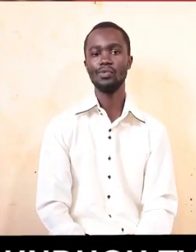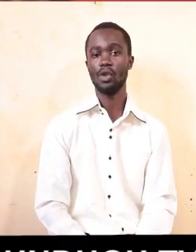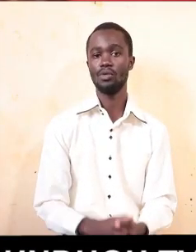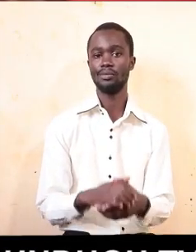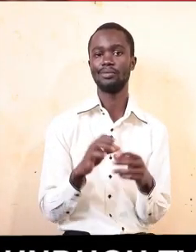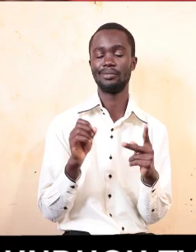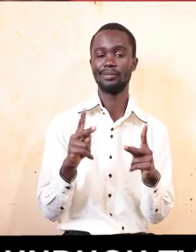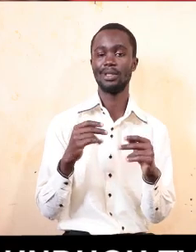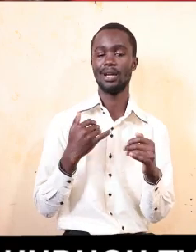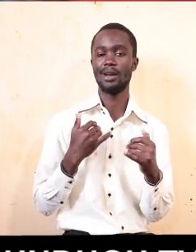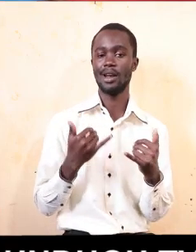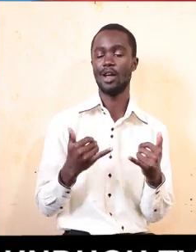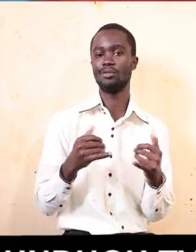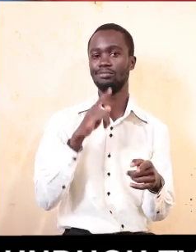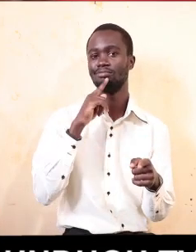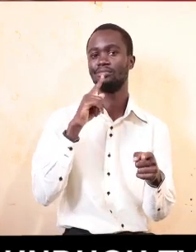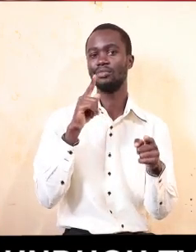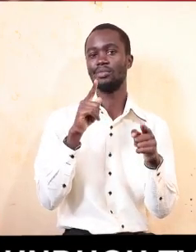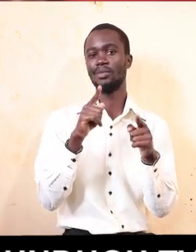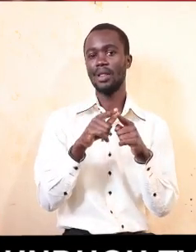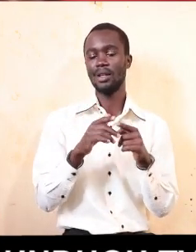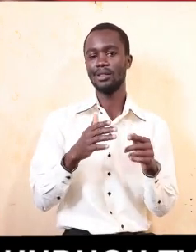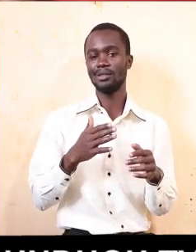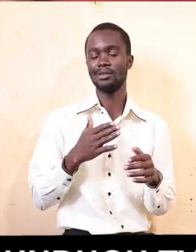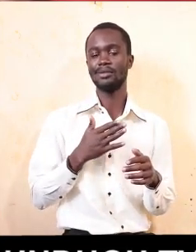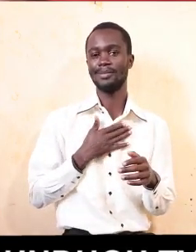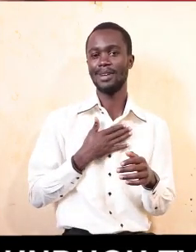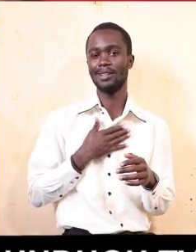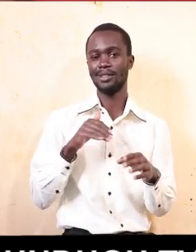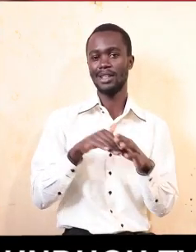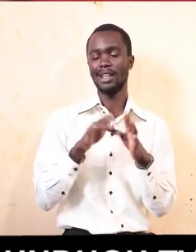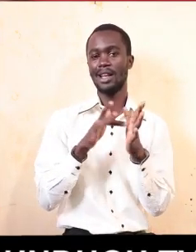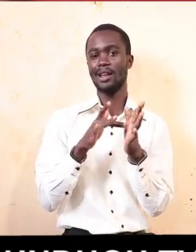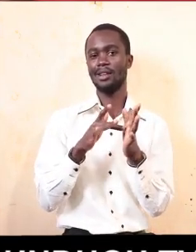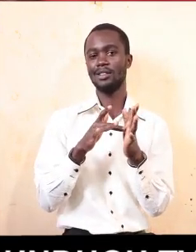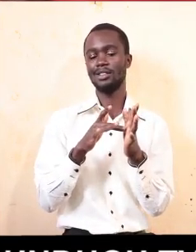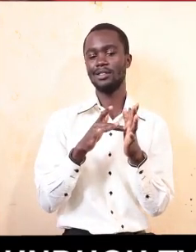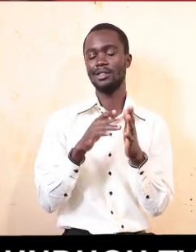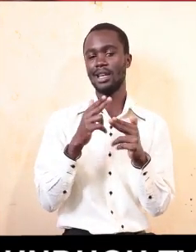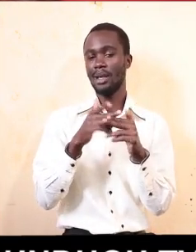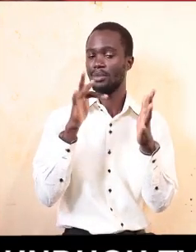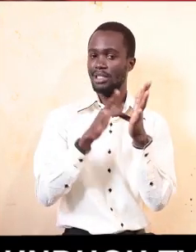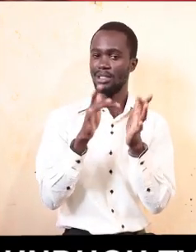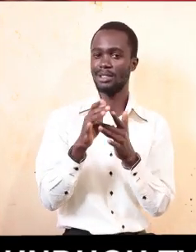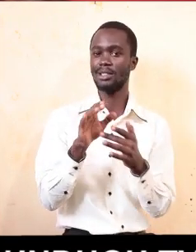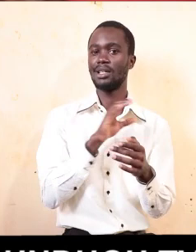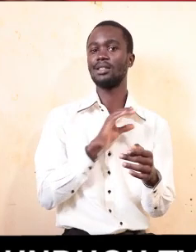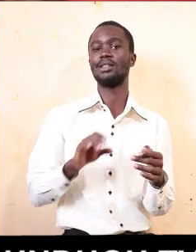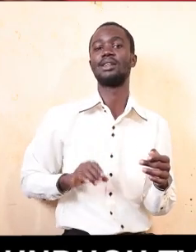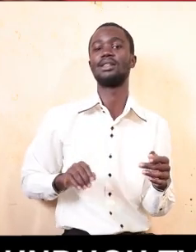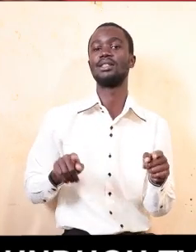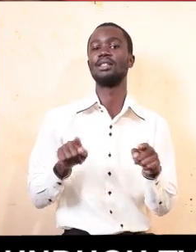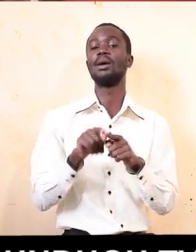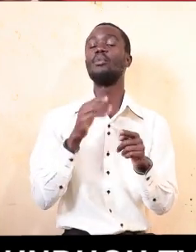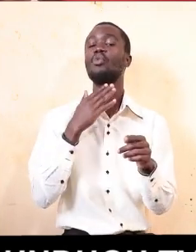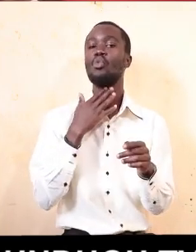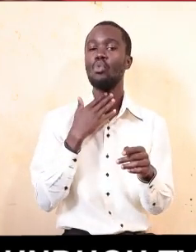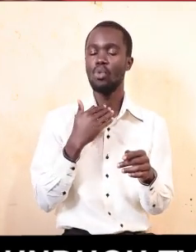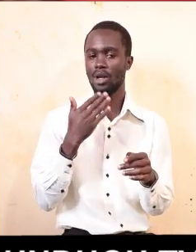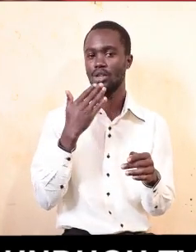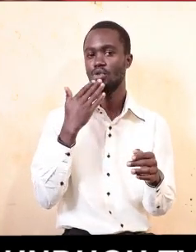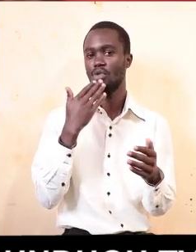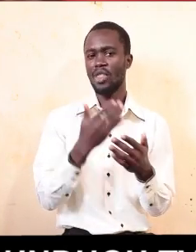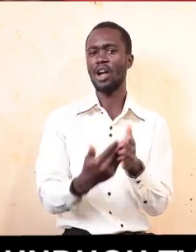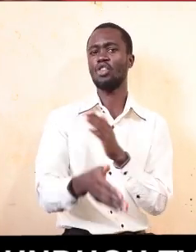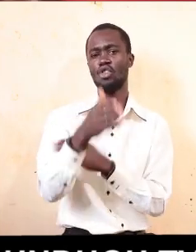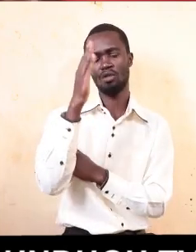Basi ndugu zangu wapendwa katika jina la Yesu, nachukua nafasi hii tena kumshukuru Mwenyezi